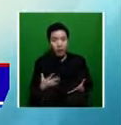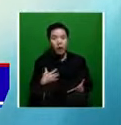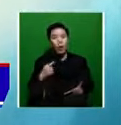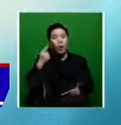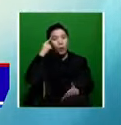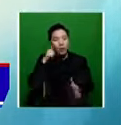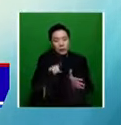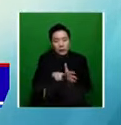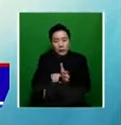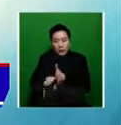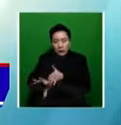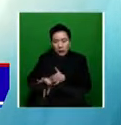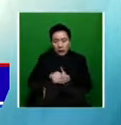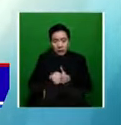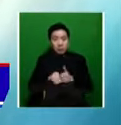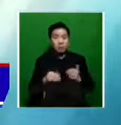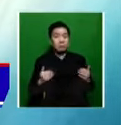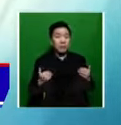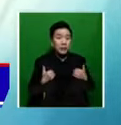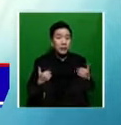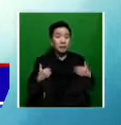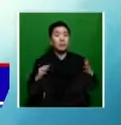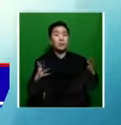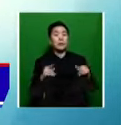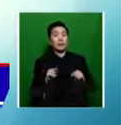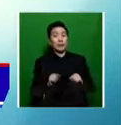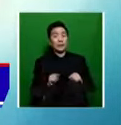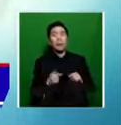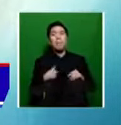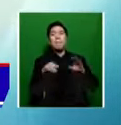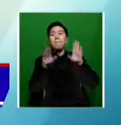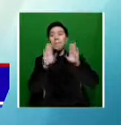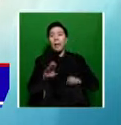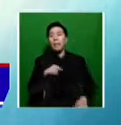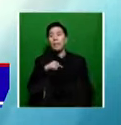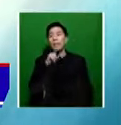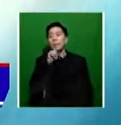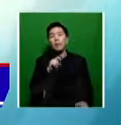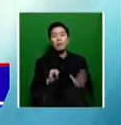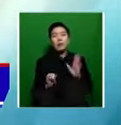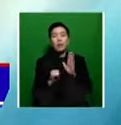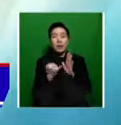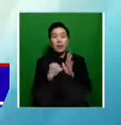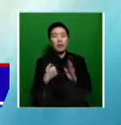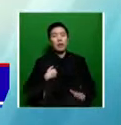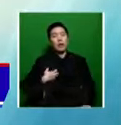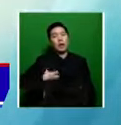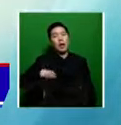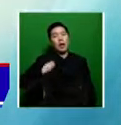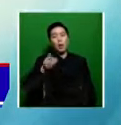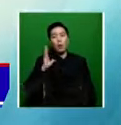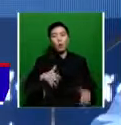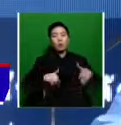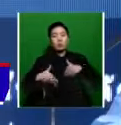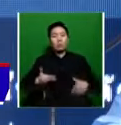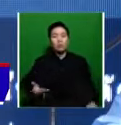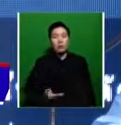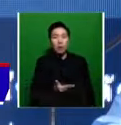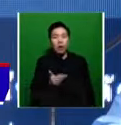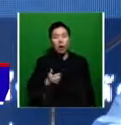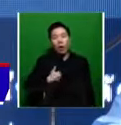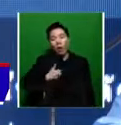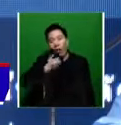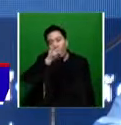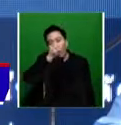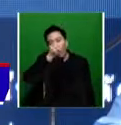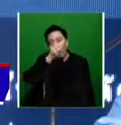รับเชื้อไวรัสโควิดนี่หรือเปล่านะครับอันนี้ก็เป็นแบบสอบถามง่ายๆซึ่งอยากให้พี่น้องประชาชนได้ลองทำกันดู